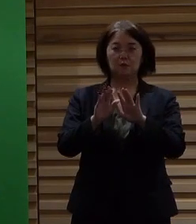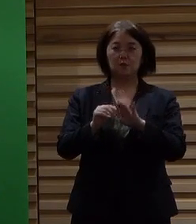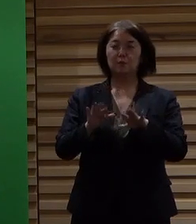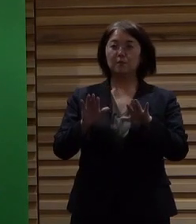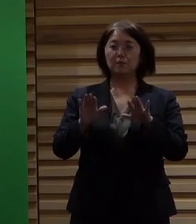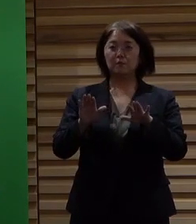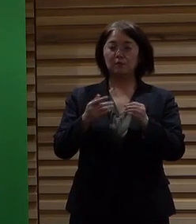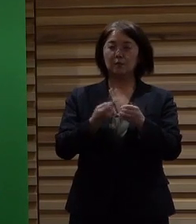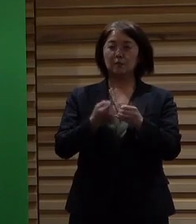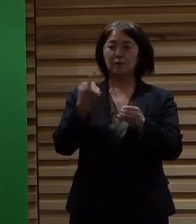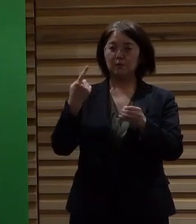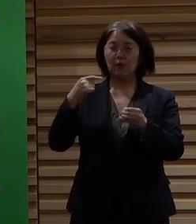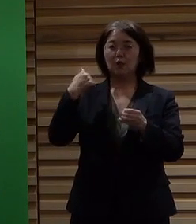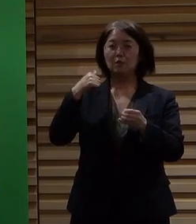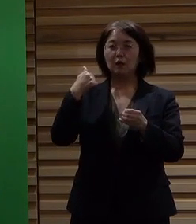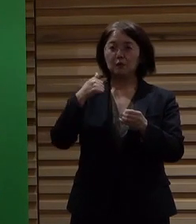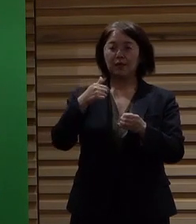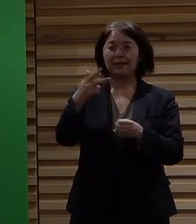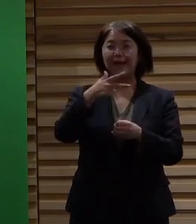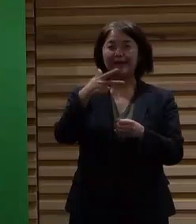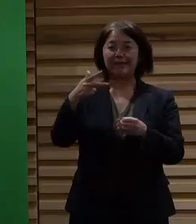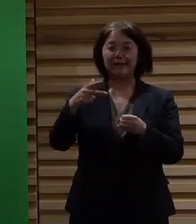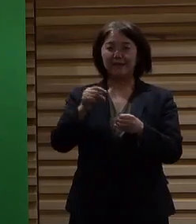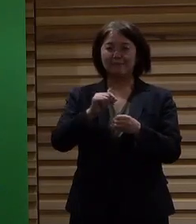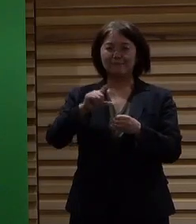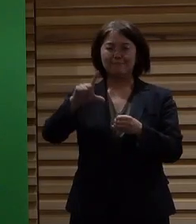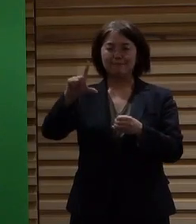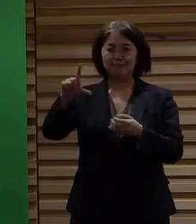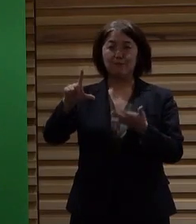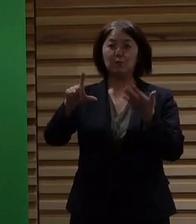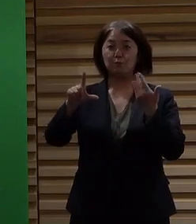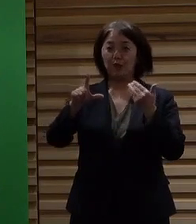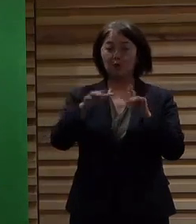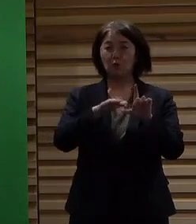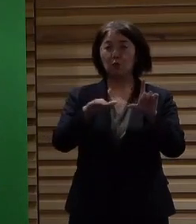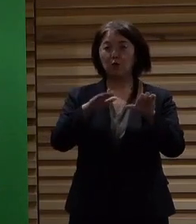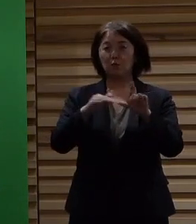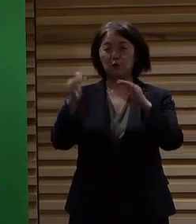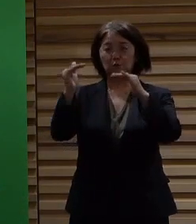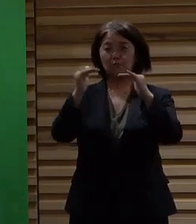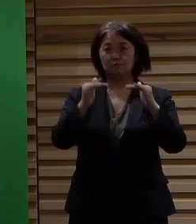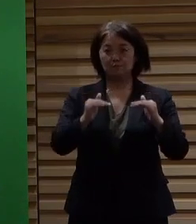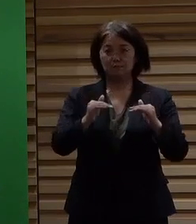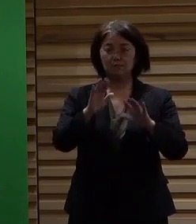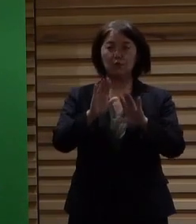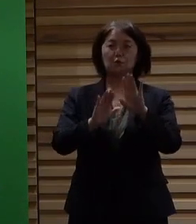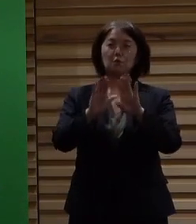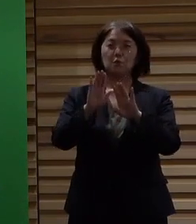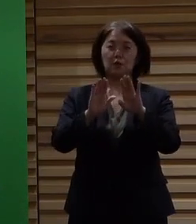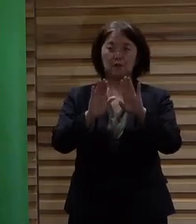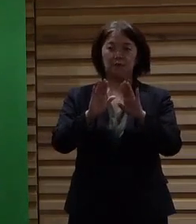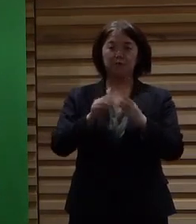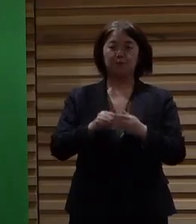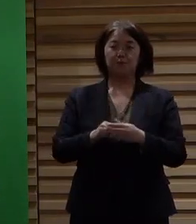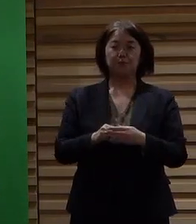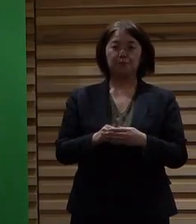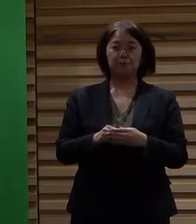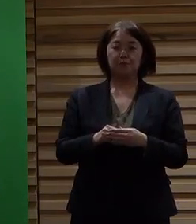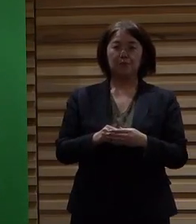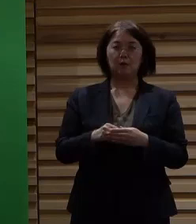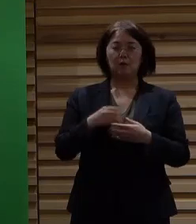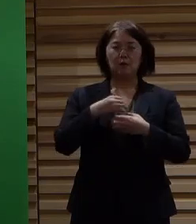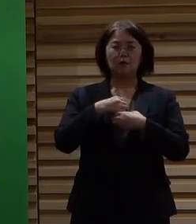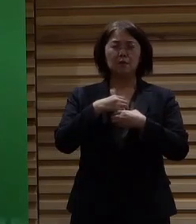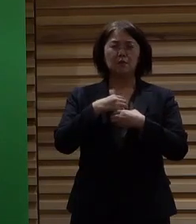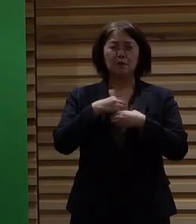昨年夏の第7波に入る前の感染拡大前の水準まで下がっているということでございます。さらに心配し